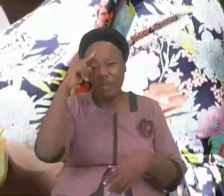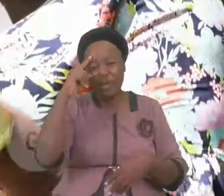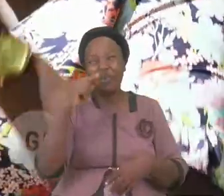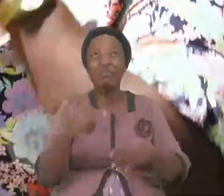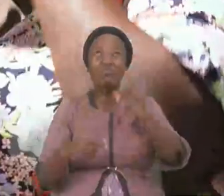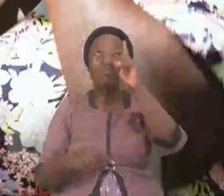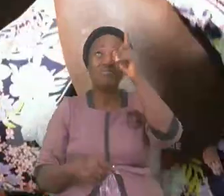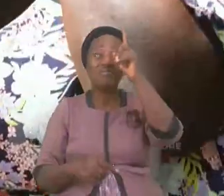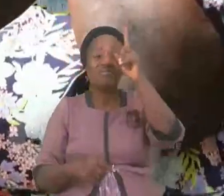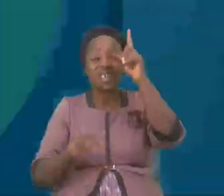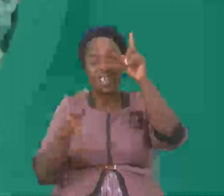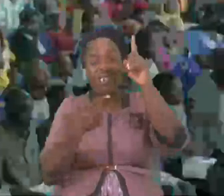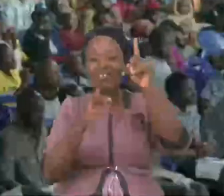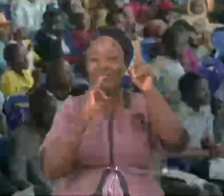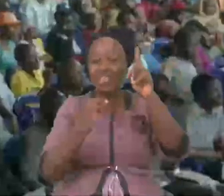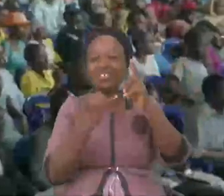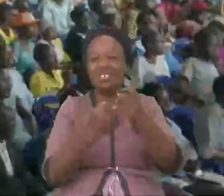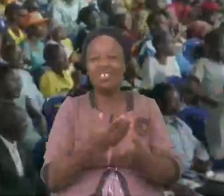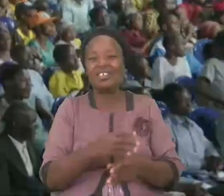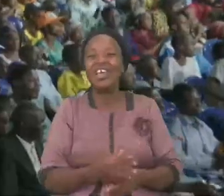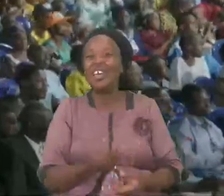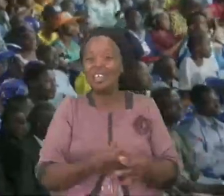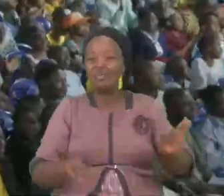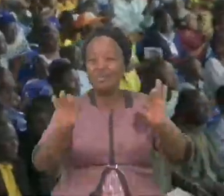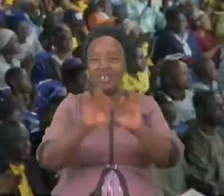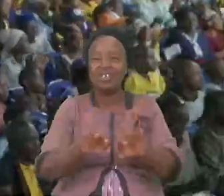Lui seul est digne de recevoir ma louange.